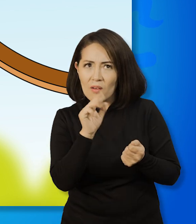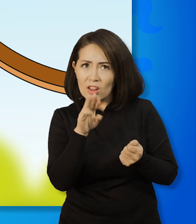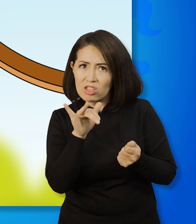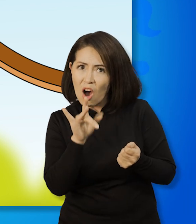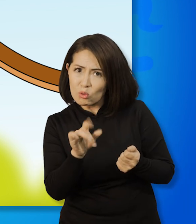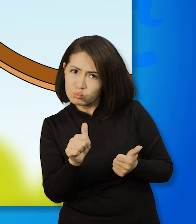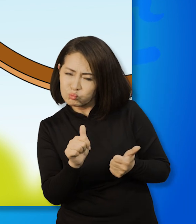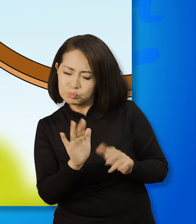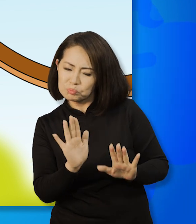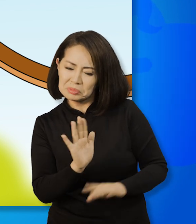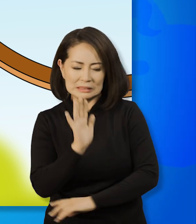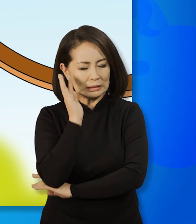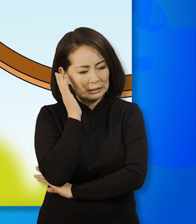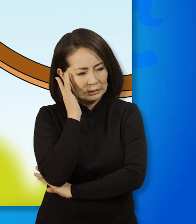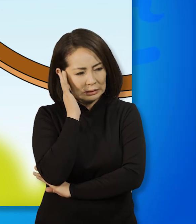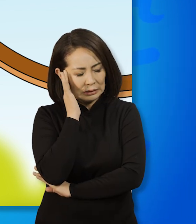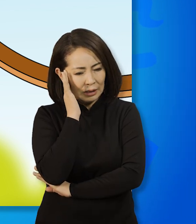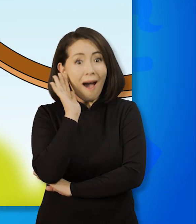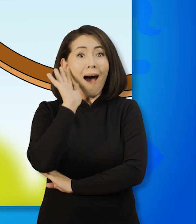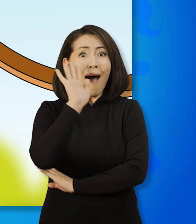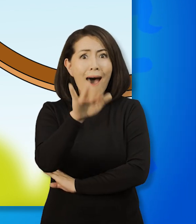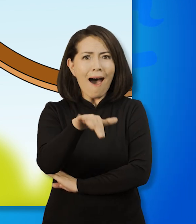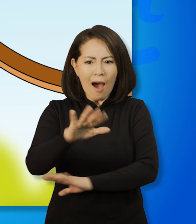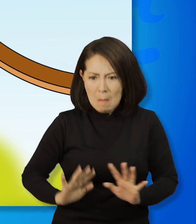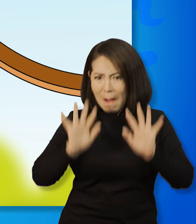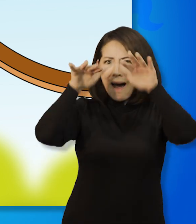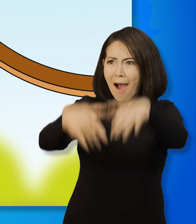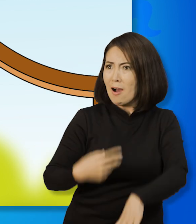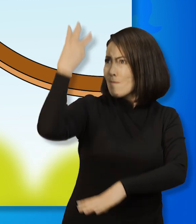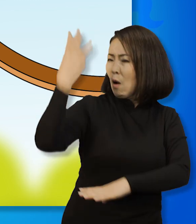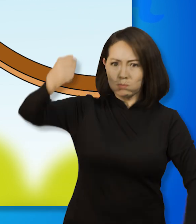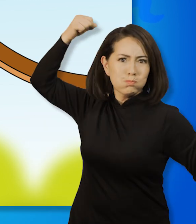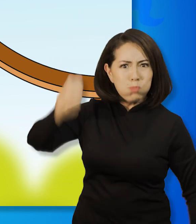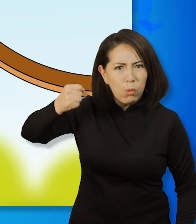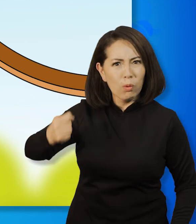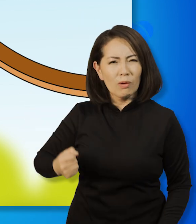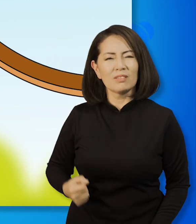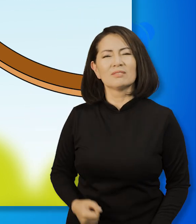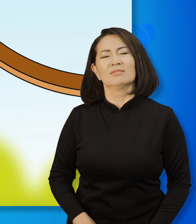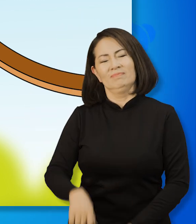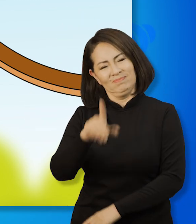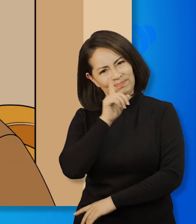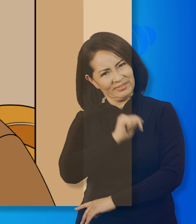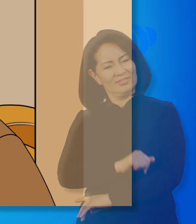бодвол аватарын аанг юм болоо. Биш ээ. Aquaman юм бэ.